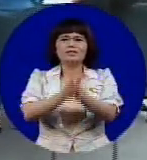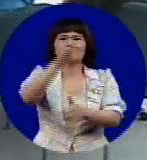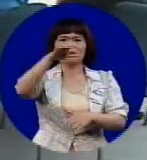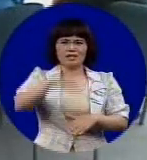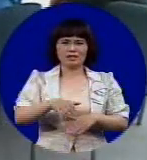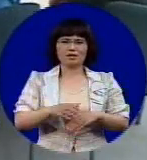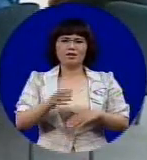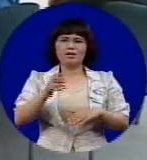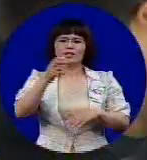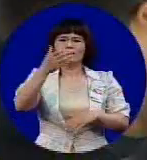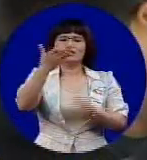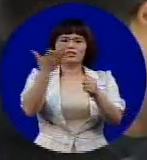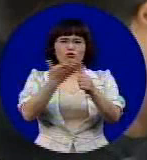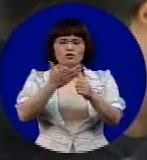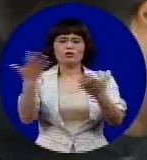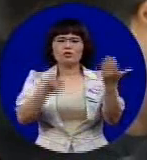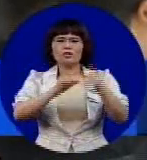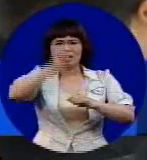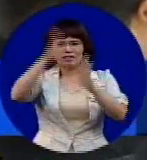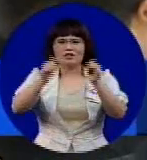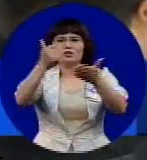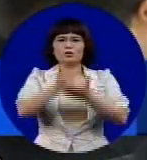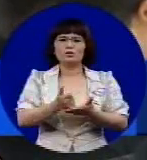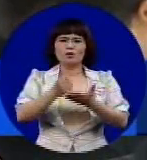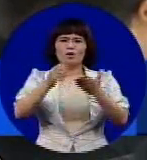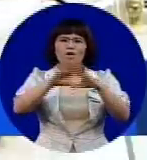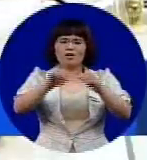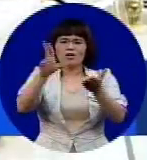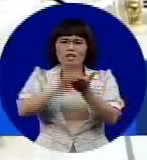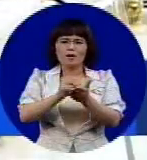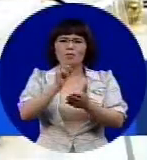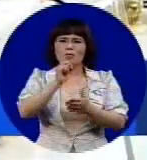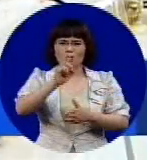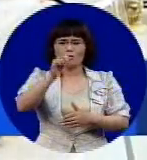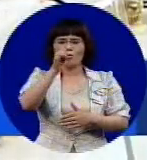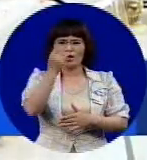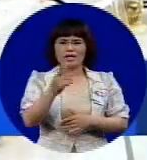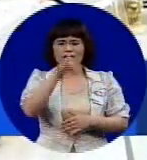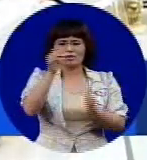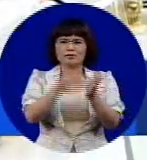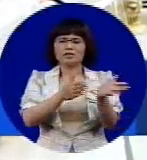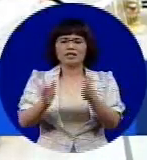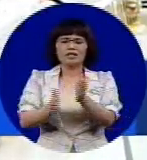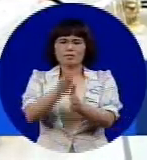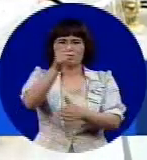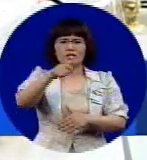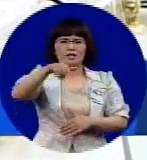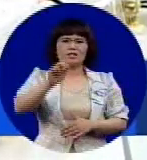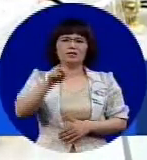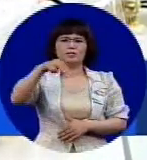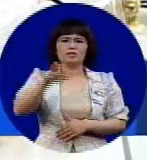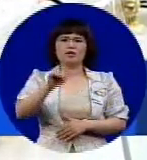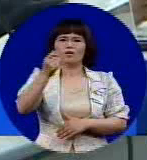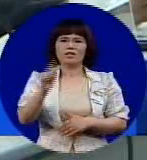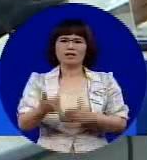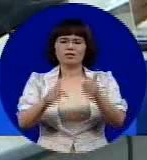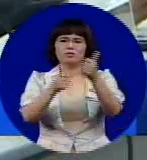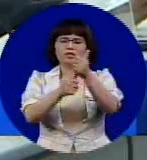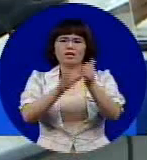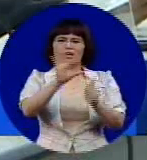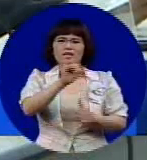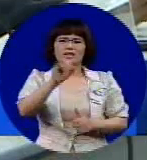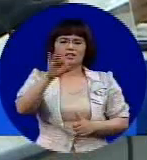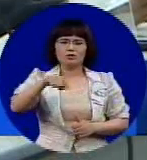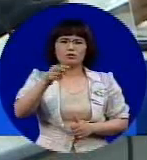29일 시청 철축실에서 제19대 국회의원 당선인 초청 현안사항 보고회가 있었습니다. 김학규 시장, 김정한